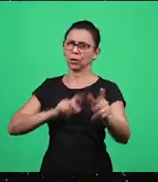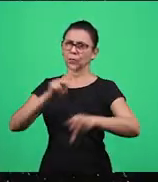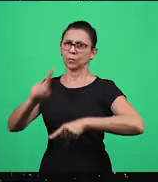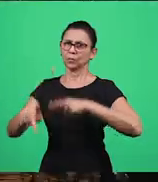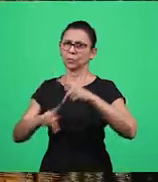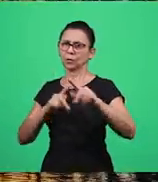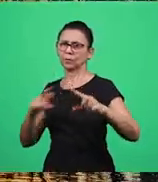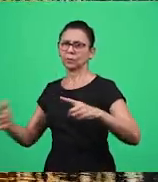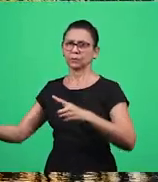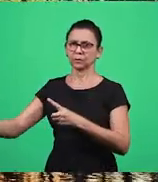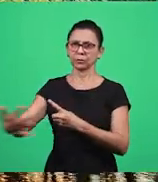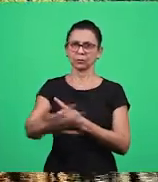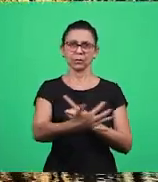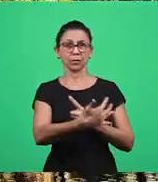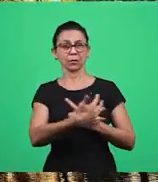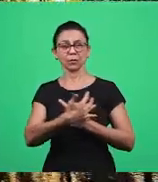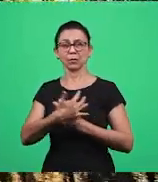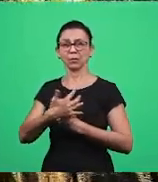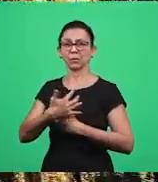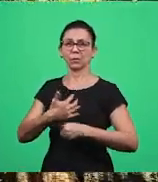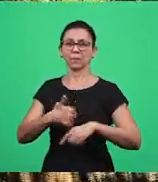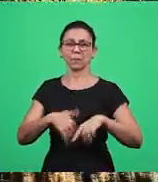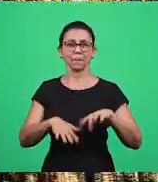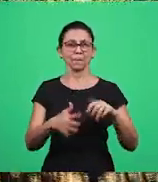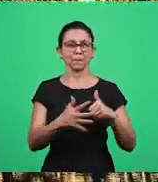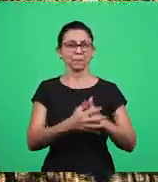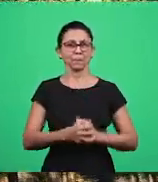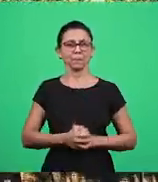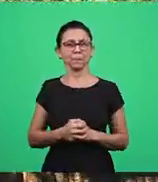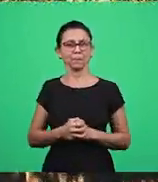Бог восстал. Бог восстал.